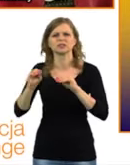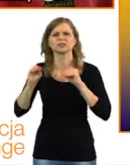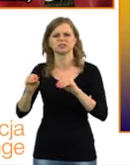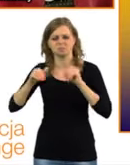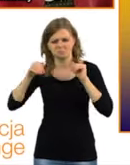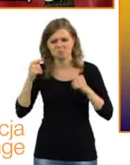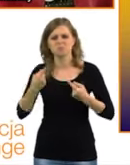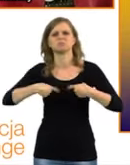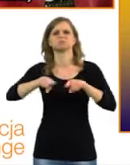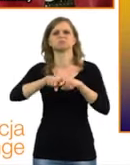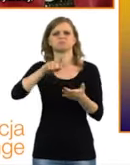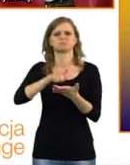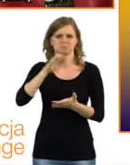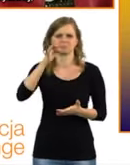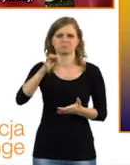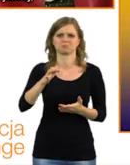osiągnąć